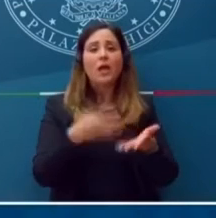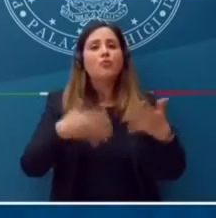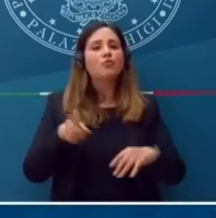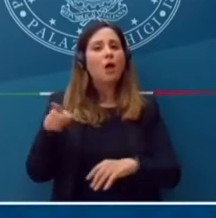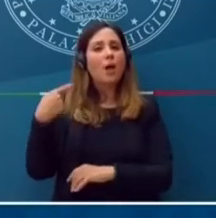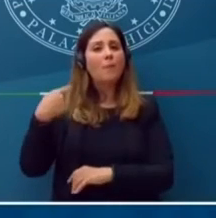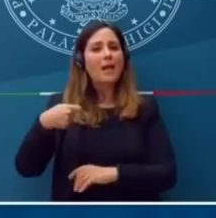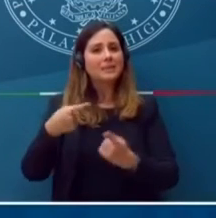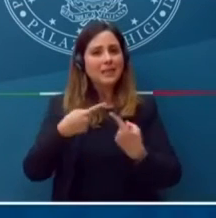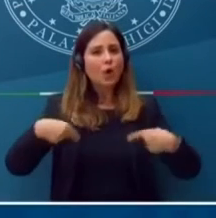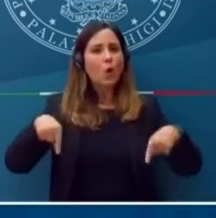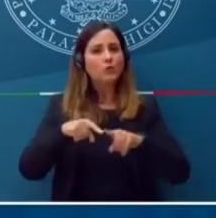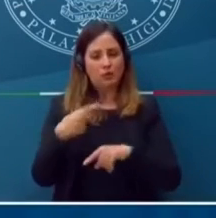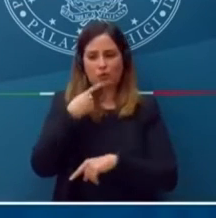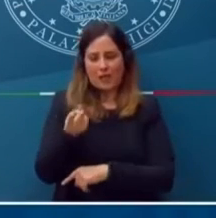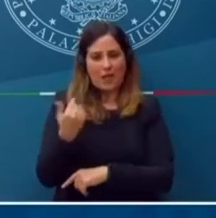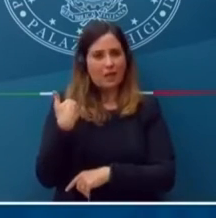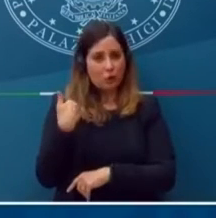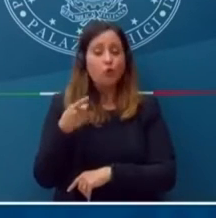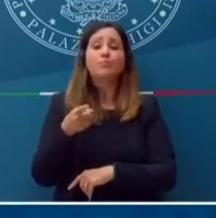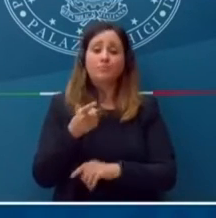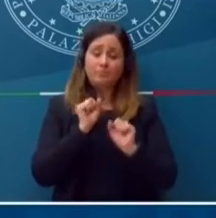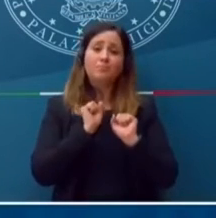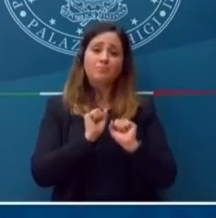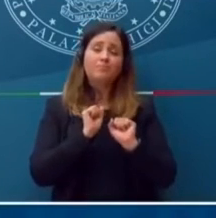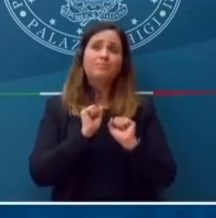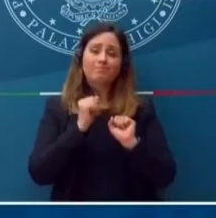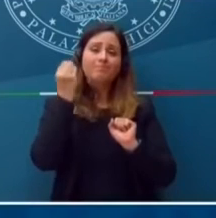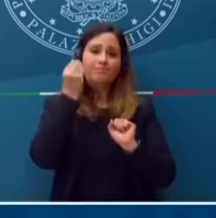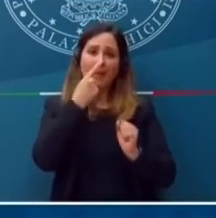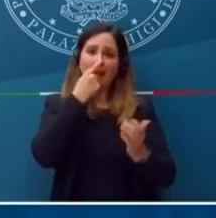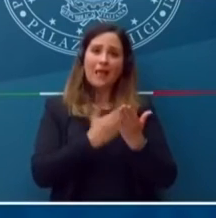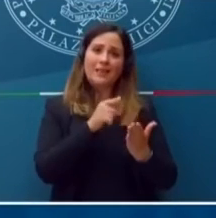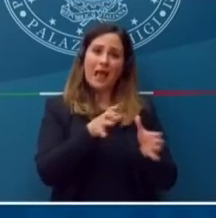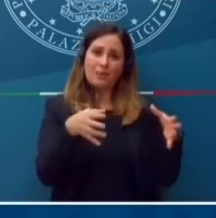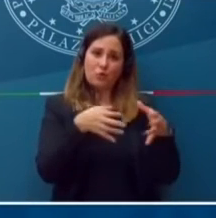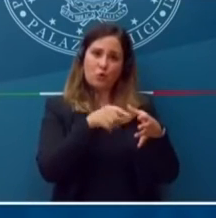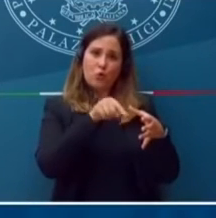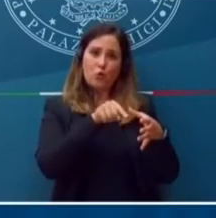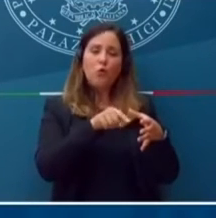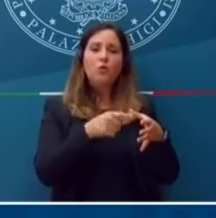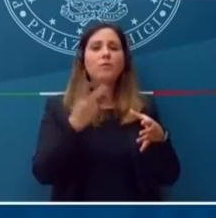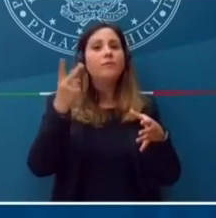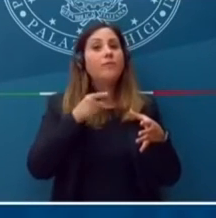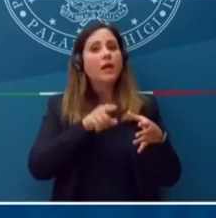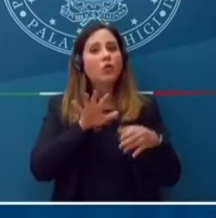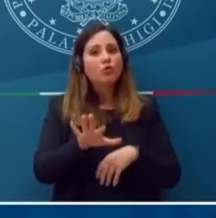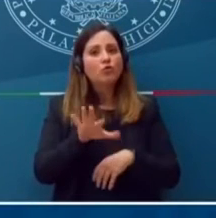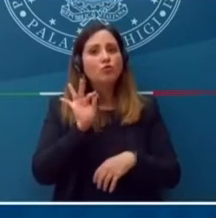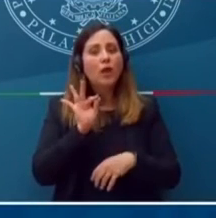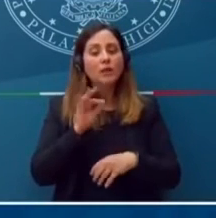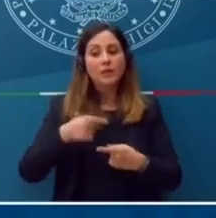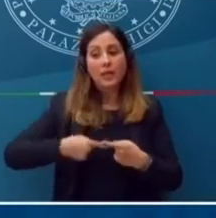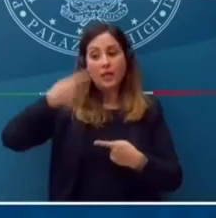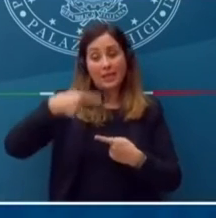Consiglio faceva riferimento. Ricordiamoci che le scelte che sono state in qualche modo considerate nella